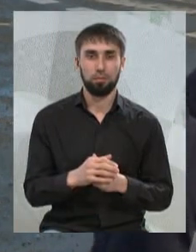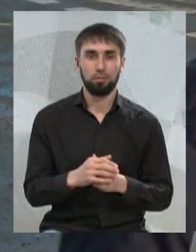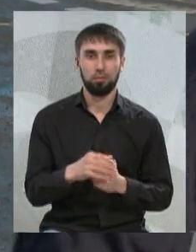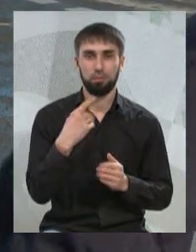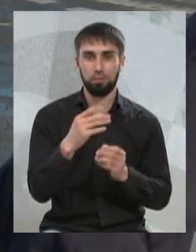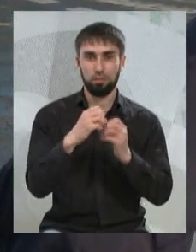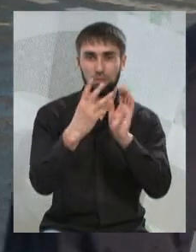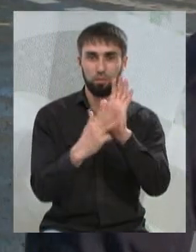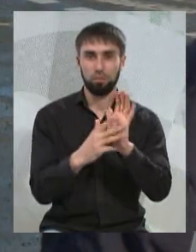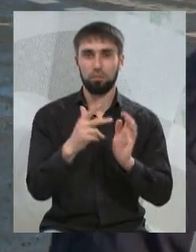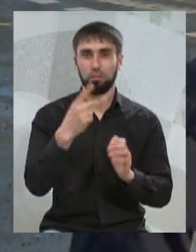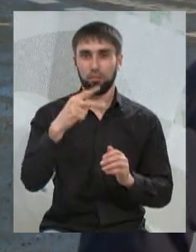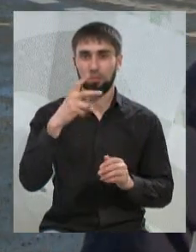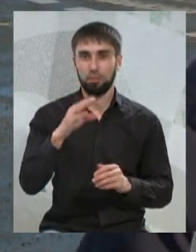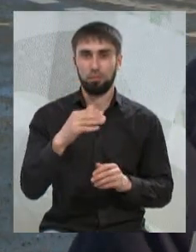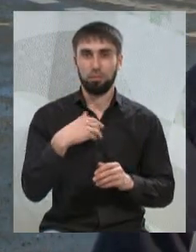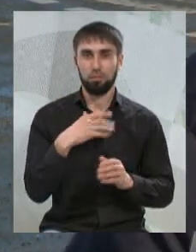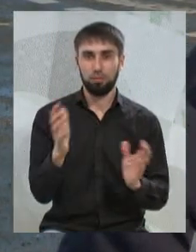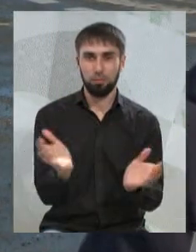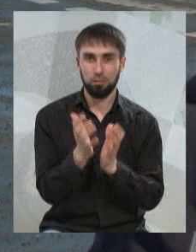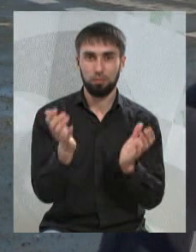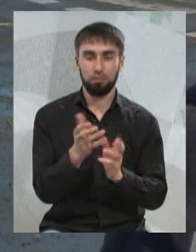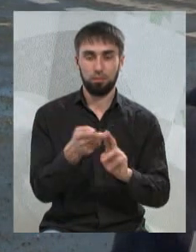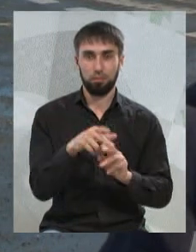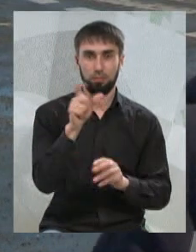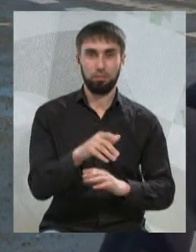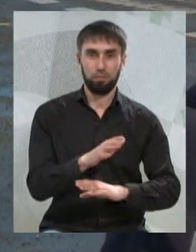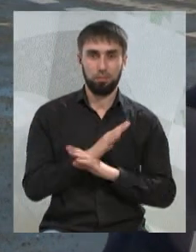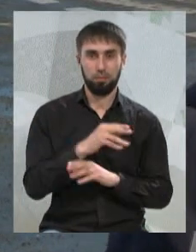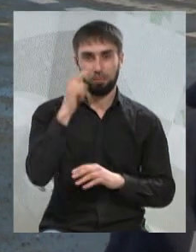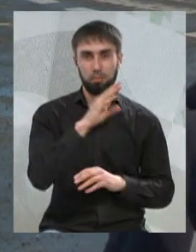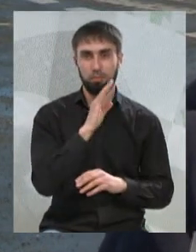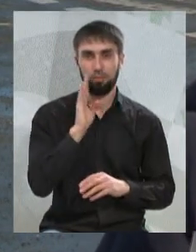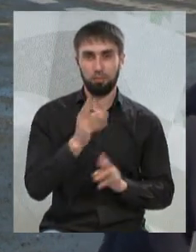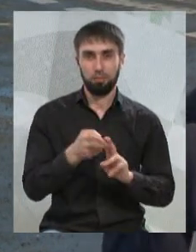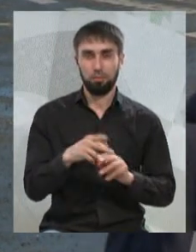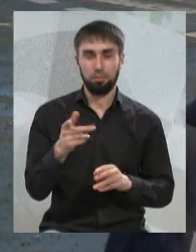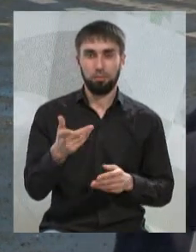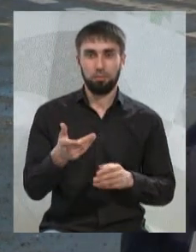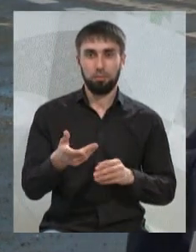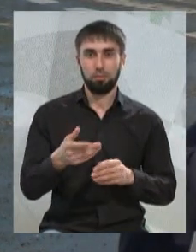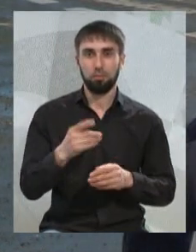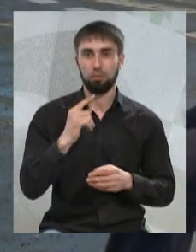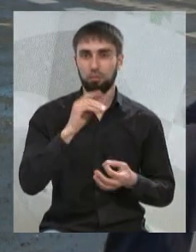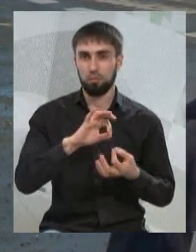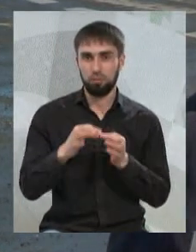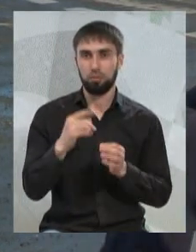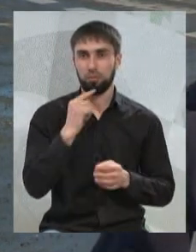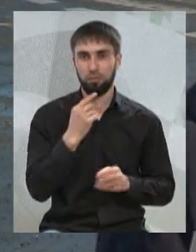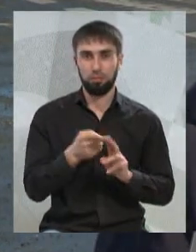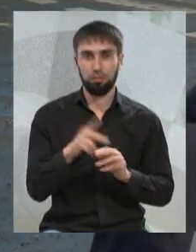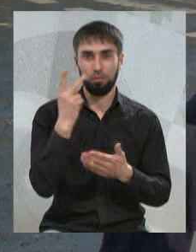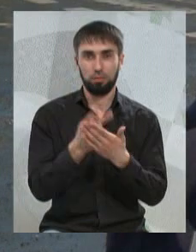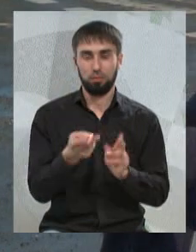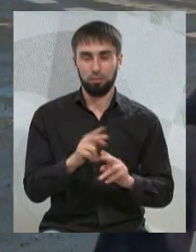شو كيدا تعشرا شو عم برحش شو أتحش دخل دينناني آخر صديهن سكورش شو شرط خل شو